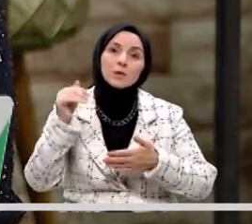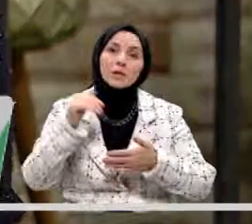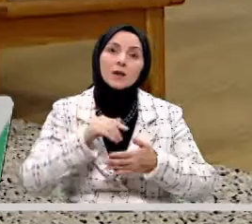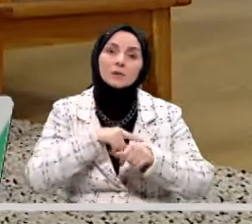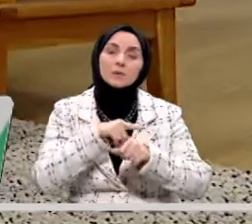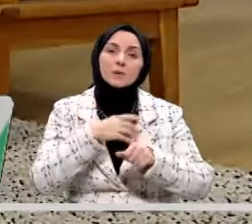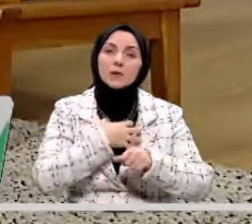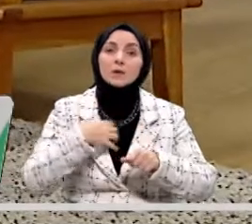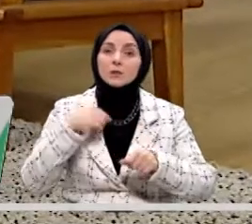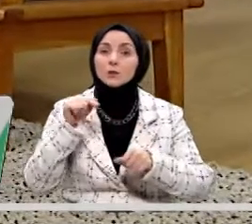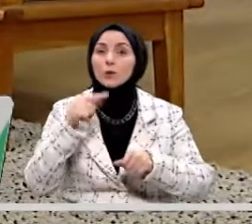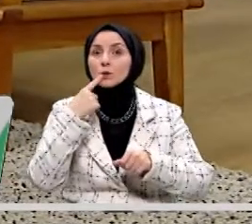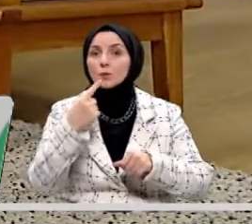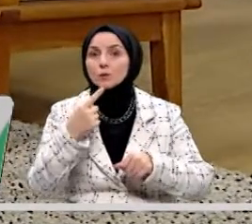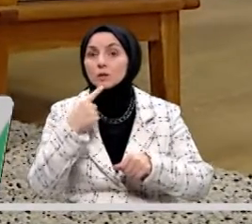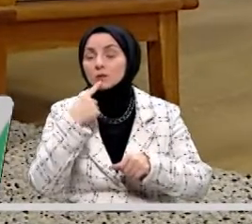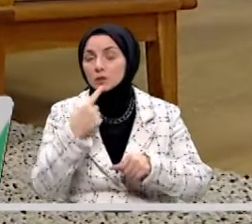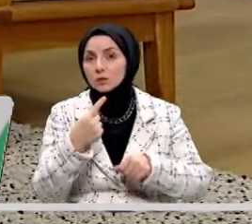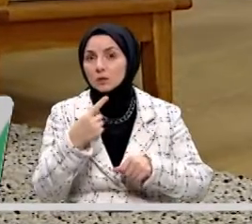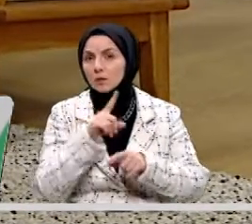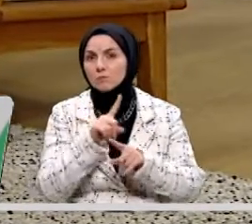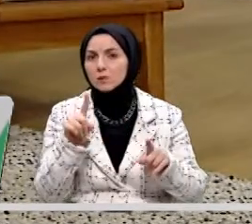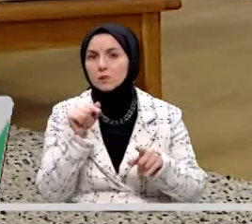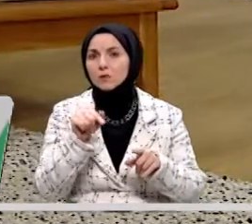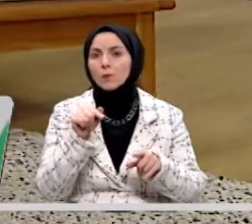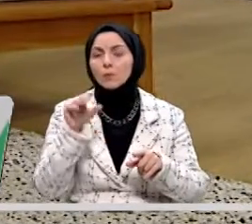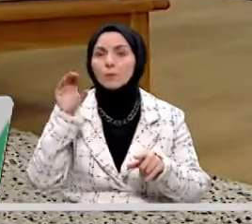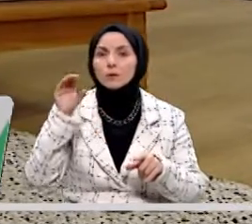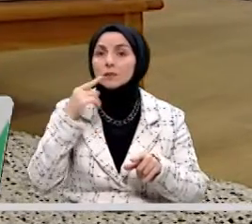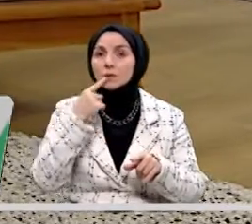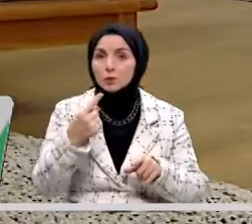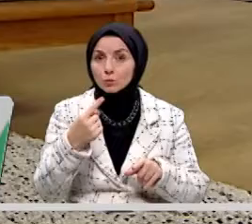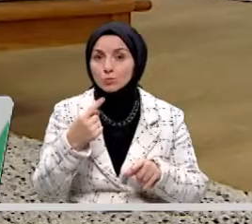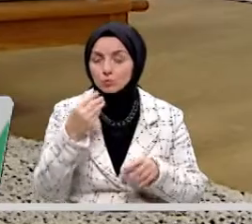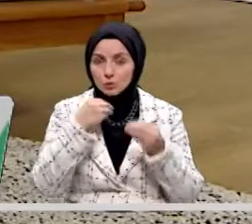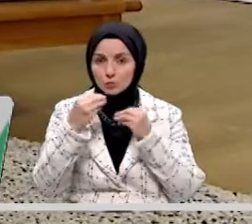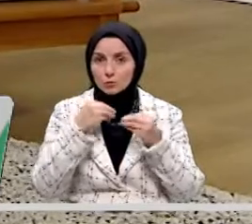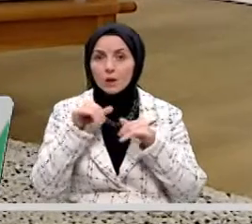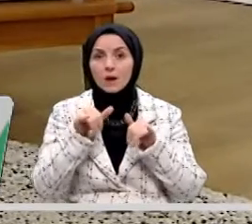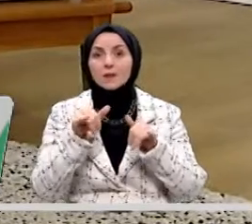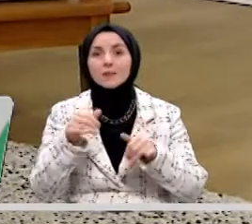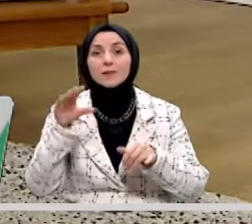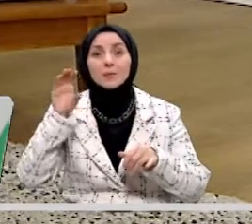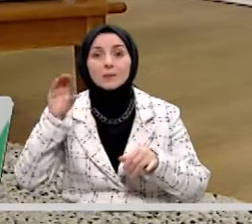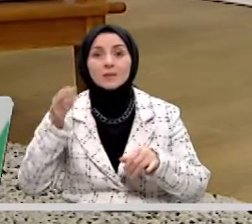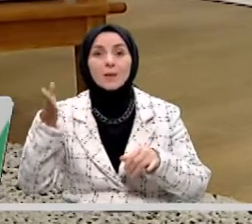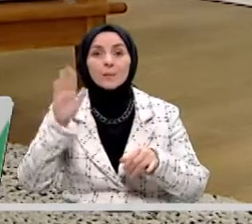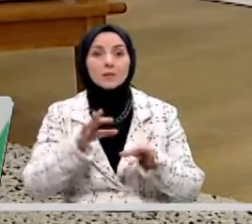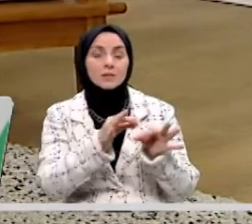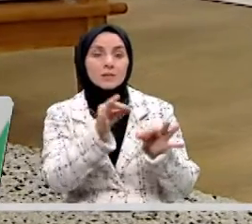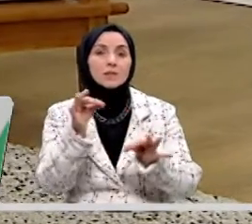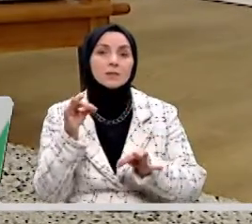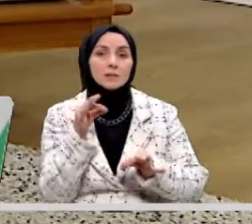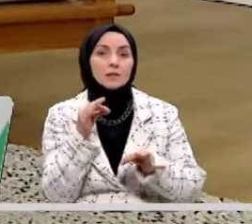şöyle söyleyecek diyecek ki hayır sen bu pastayı yiyorsun Ya ben aynı pastadan başkasına da gönderdim onlarda da bir problem yok bu